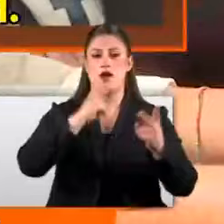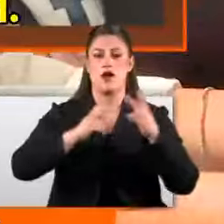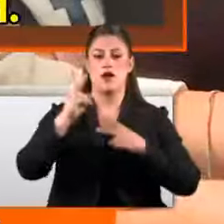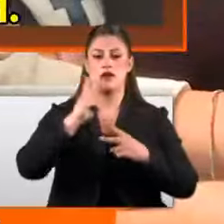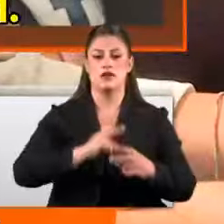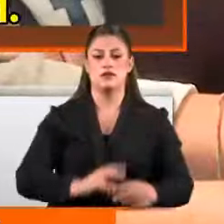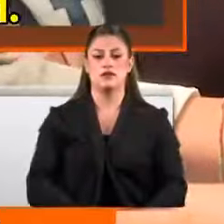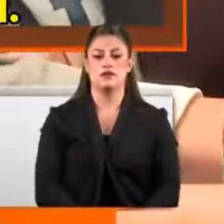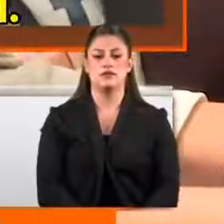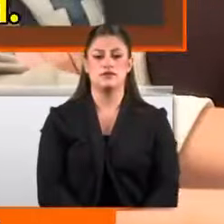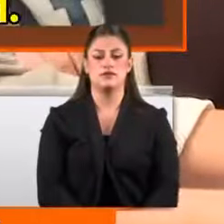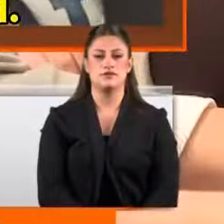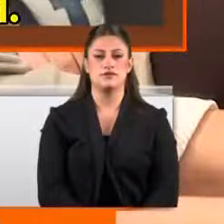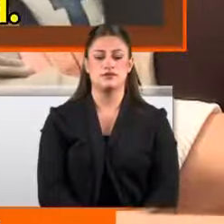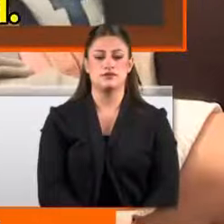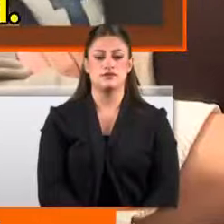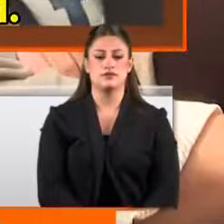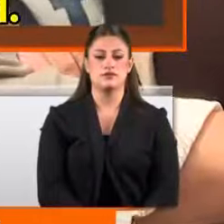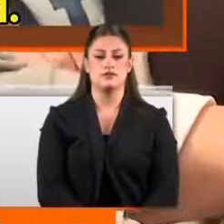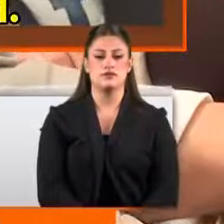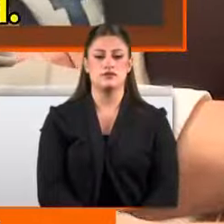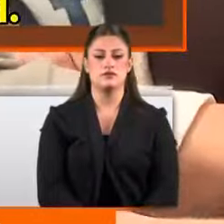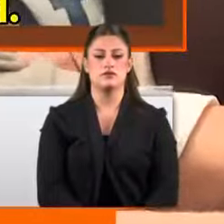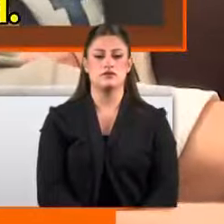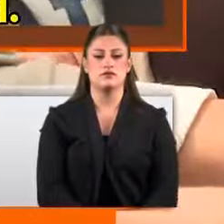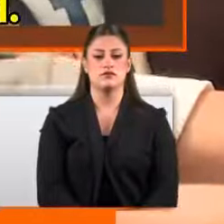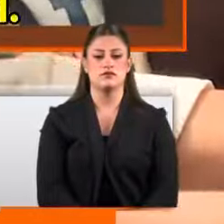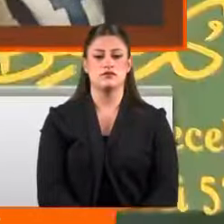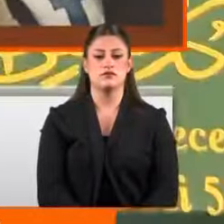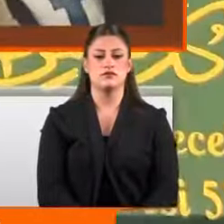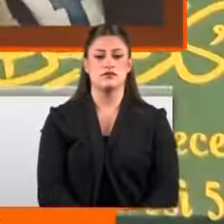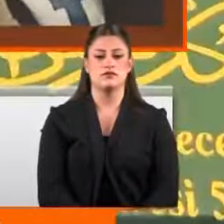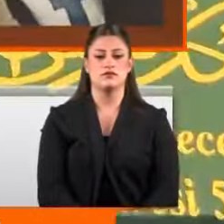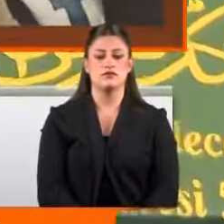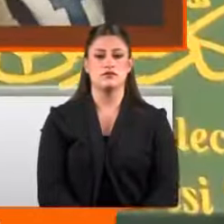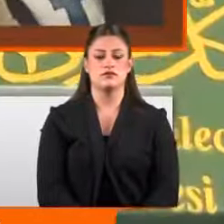Çok seveni vardı. Çok iyi bir insandı benim kardeşim.